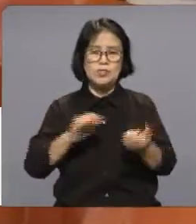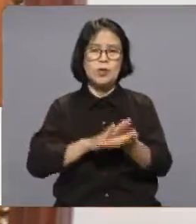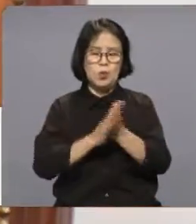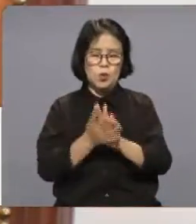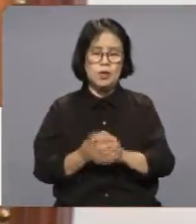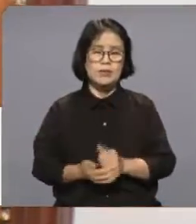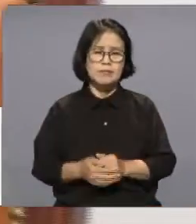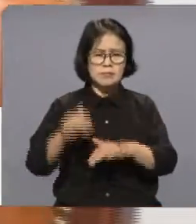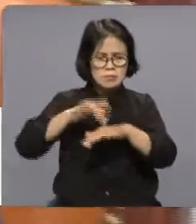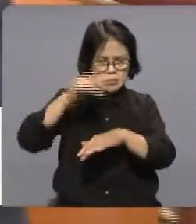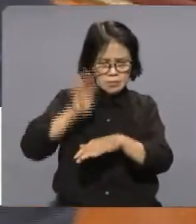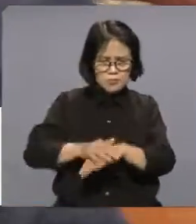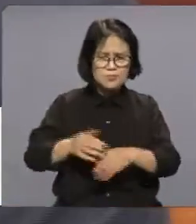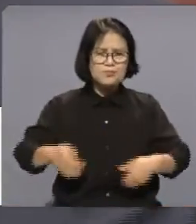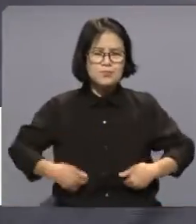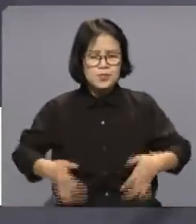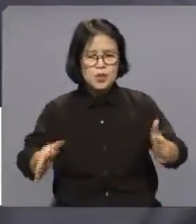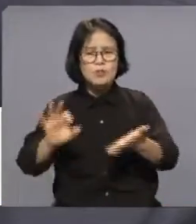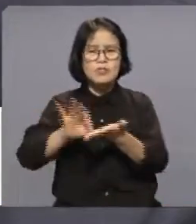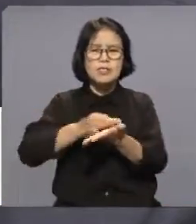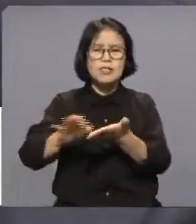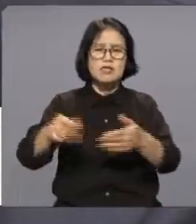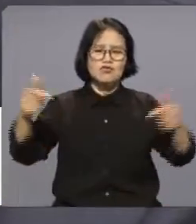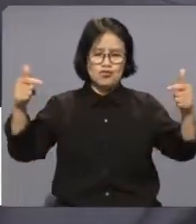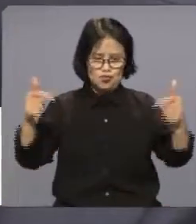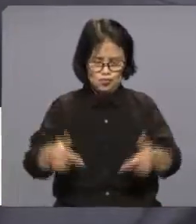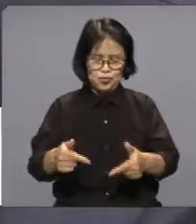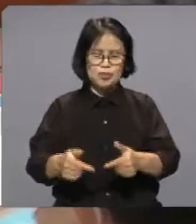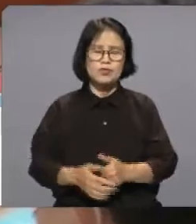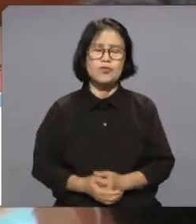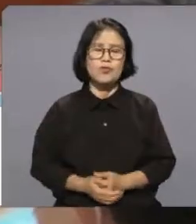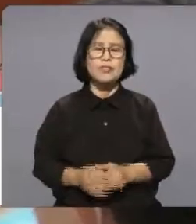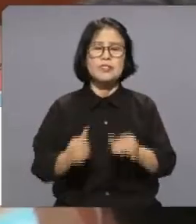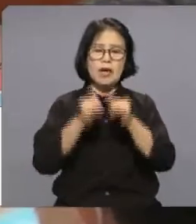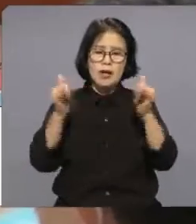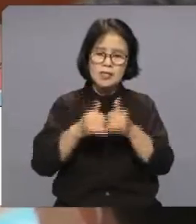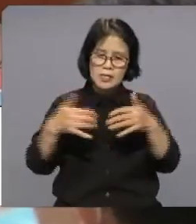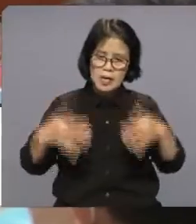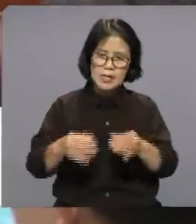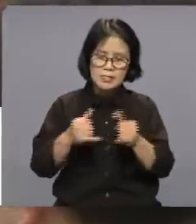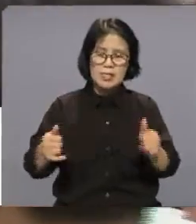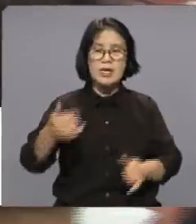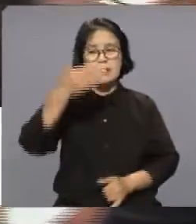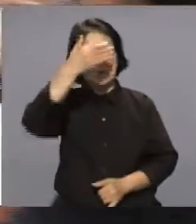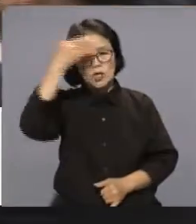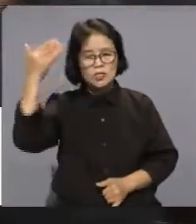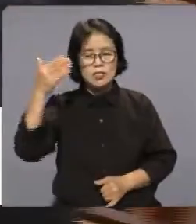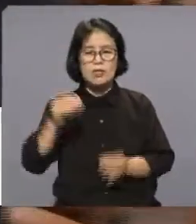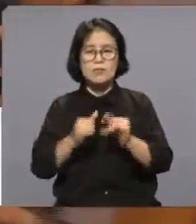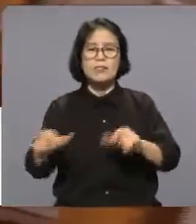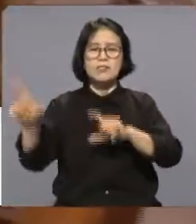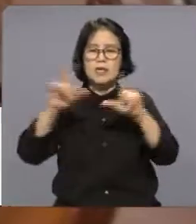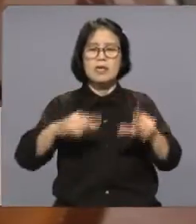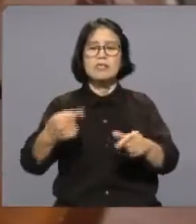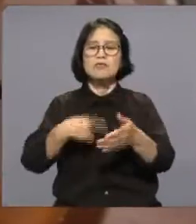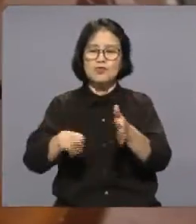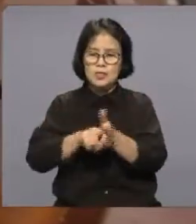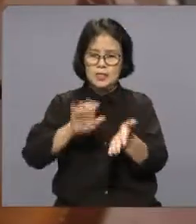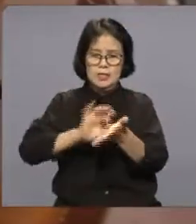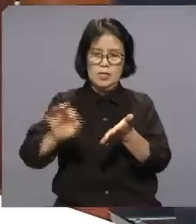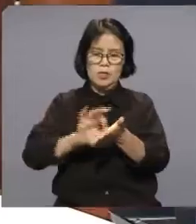관행적 이고 불필요한 예산을 대폭 주력 사회적 약자와 청년 민생을 위해 쓰겠다 고